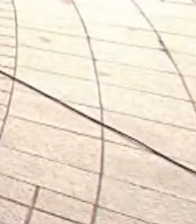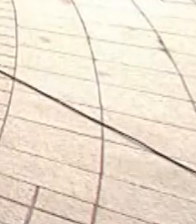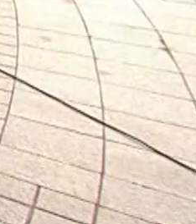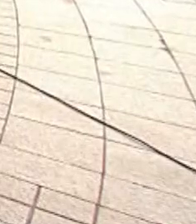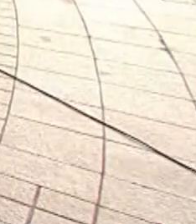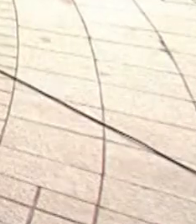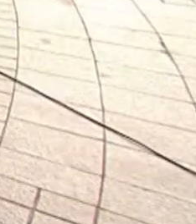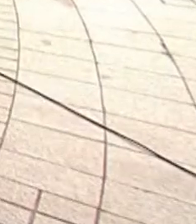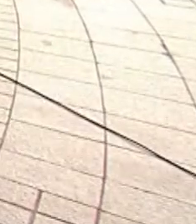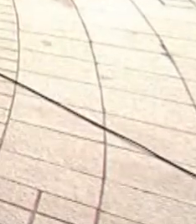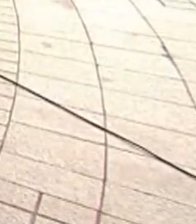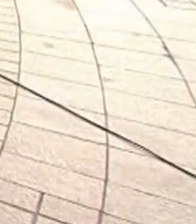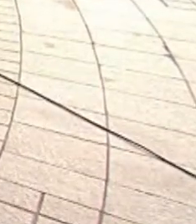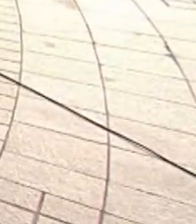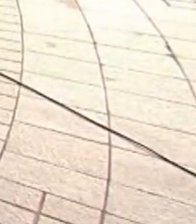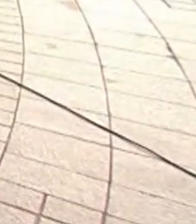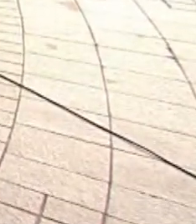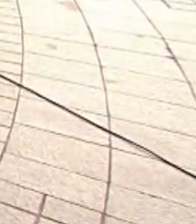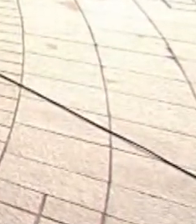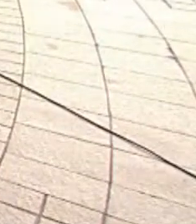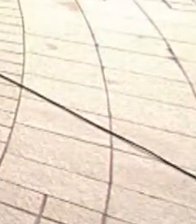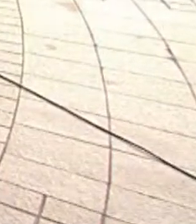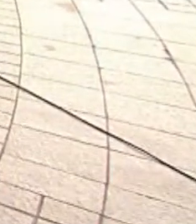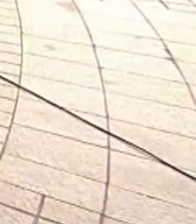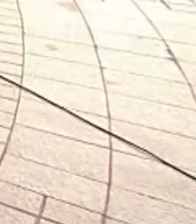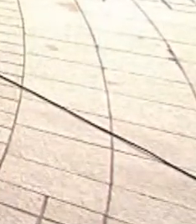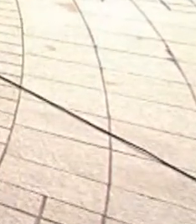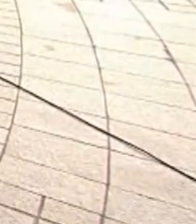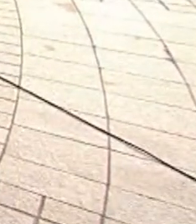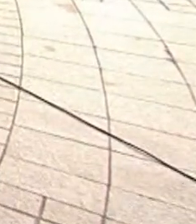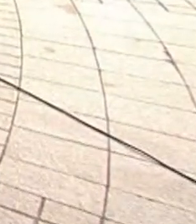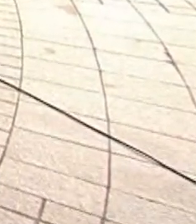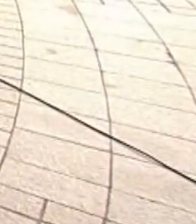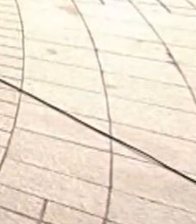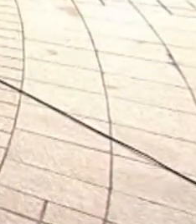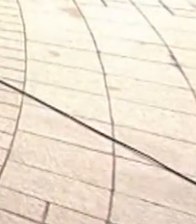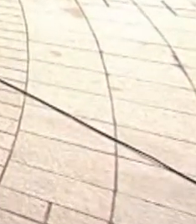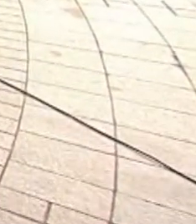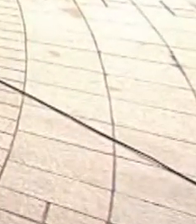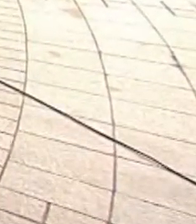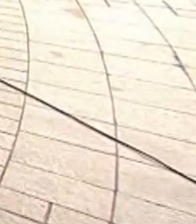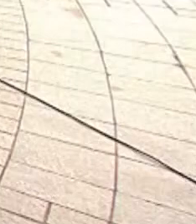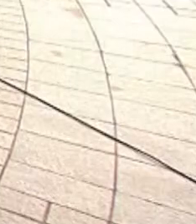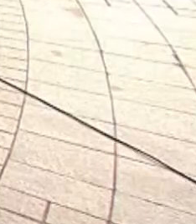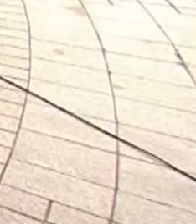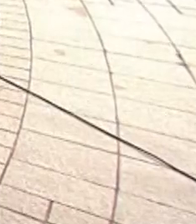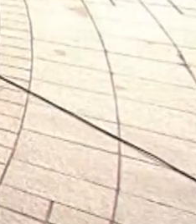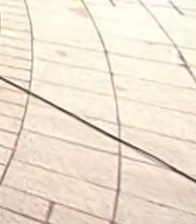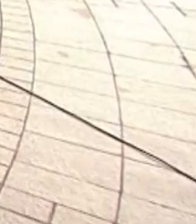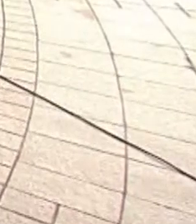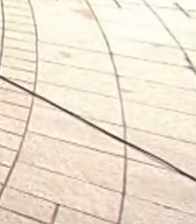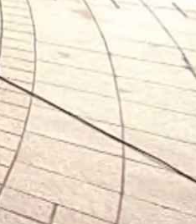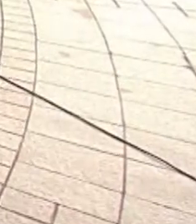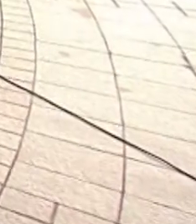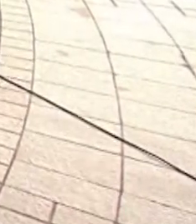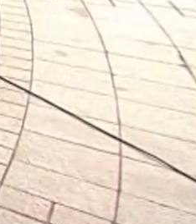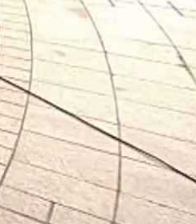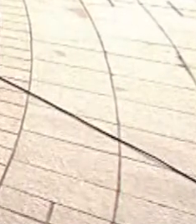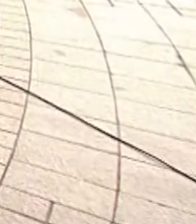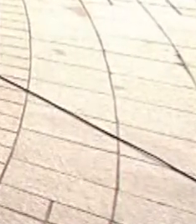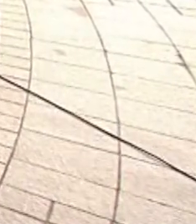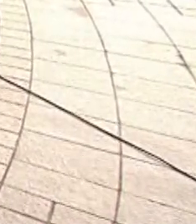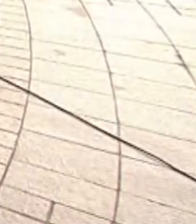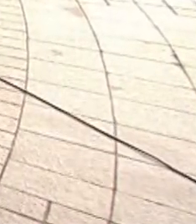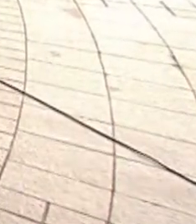이재명 후보의 아들이 성매매 후기 글을 올린 사실이 뒤늦게 알려지며 논란이 일고 있습니다. 민주당